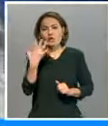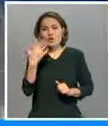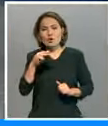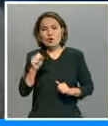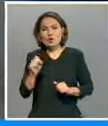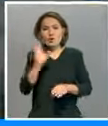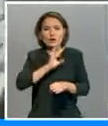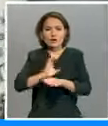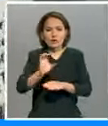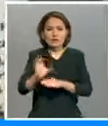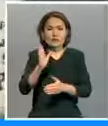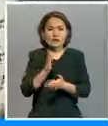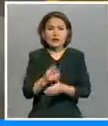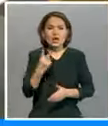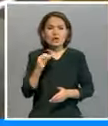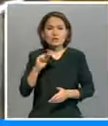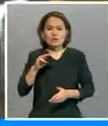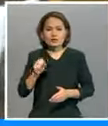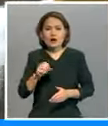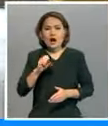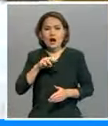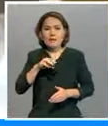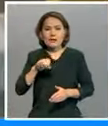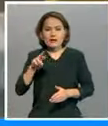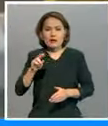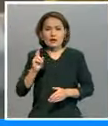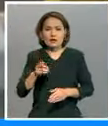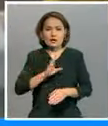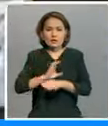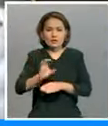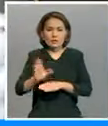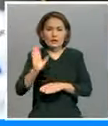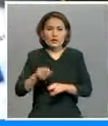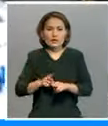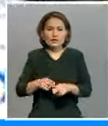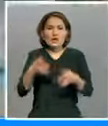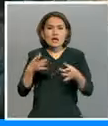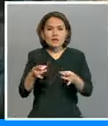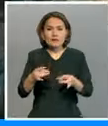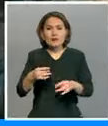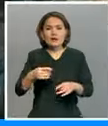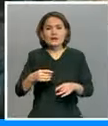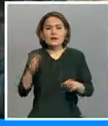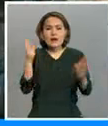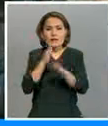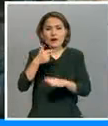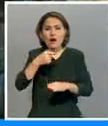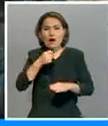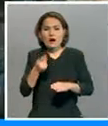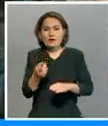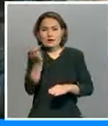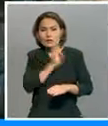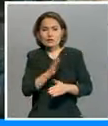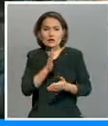мүсәтір селитрасының, ал 200 мың тоннасы аммиактың үлесінде. Өндіріске қажетті негізгі шикізат табиғи газ. Ол ауамен қосылып жоғары